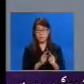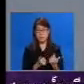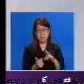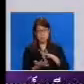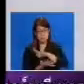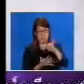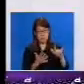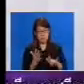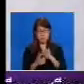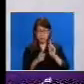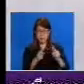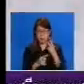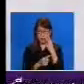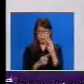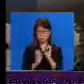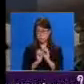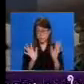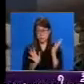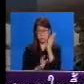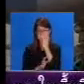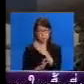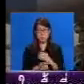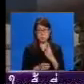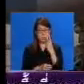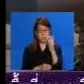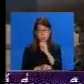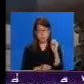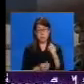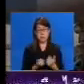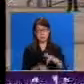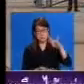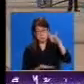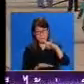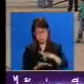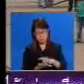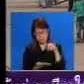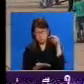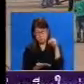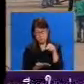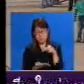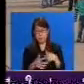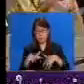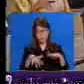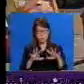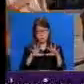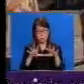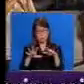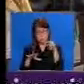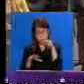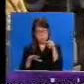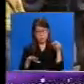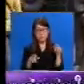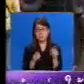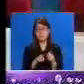บินผัดแผลงที่ถือว่าเป็นไฮไลท์ของวันนี้แล้วการตั้งโชว์อากาศยานยังเรียกความสนใจจากประชาชนจำนวนมากได้ไม่แ